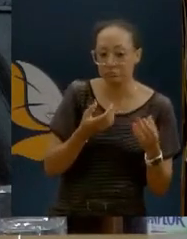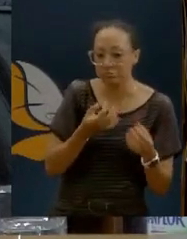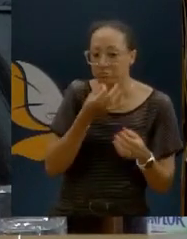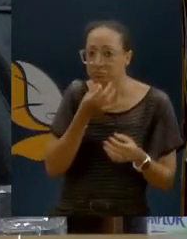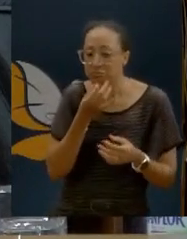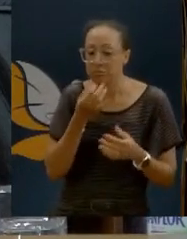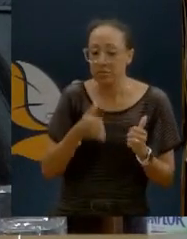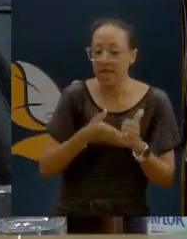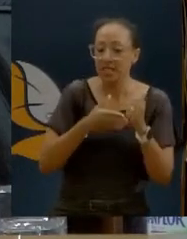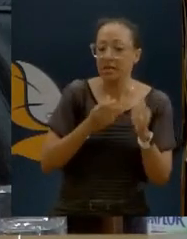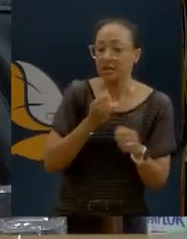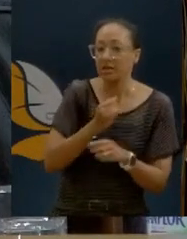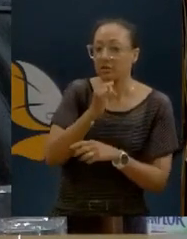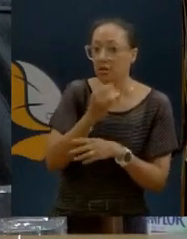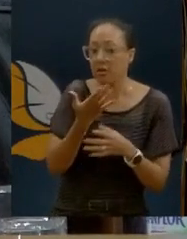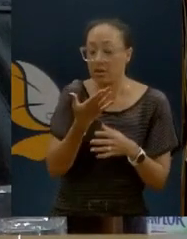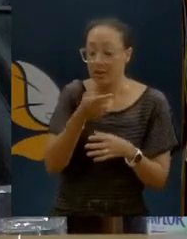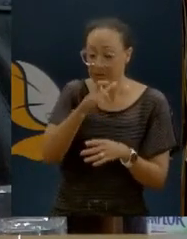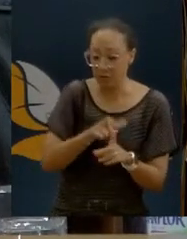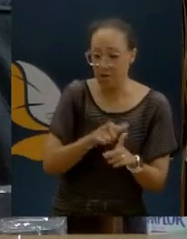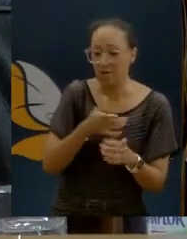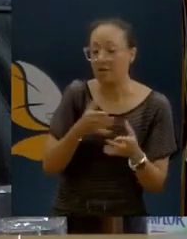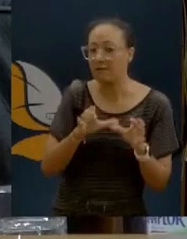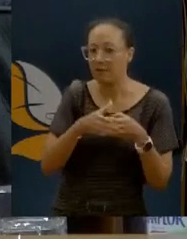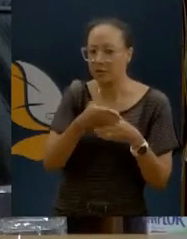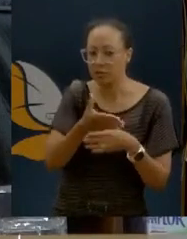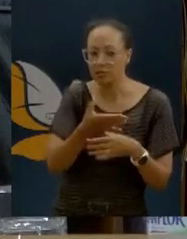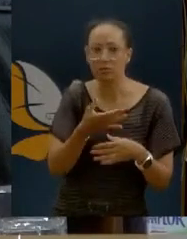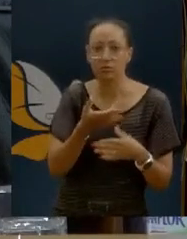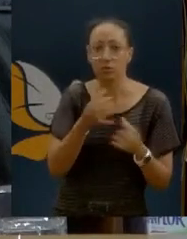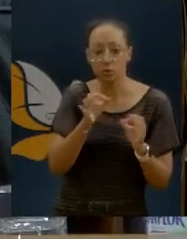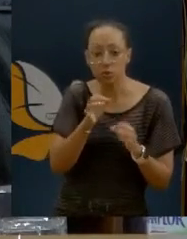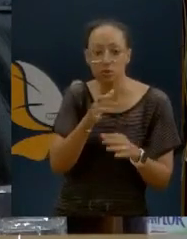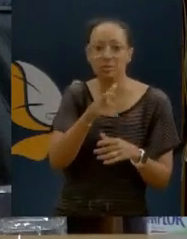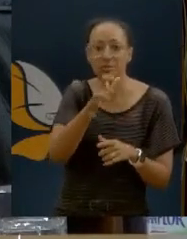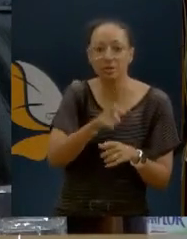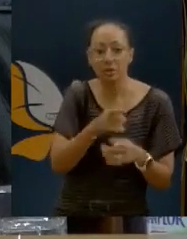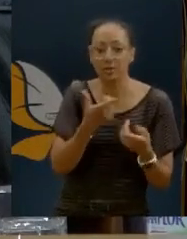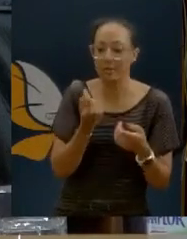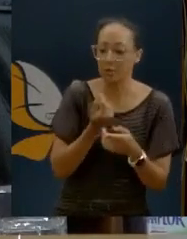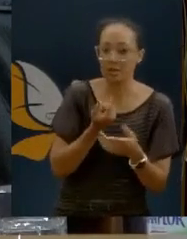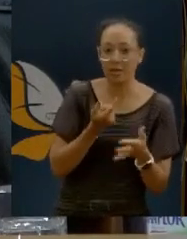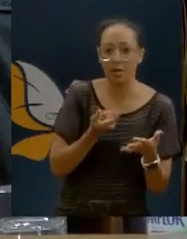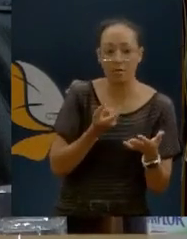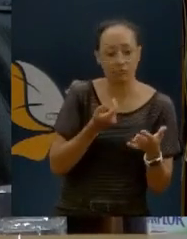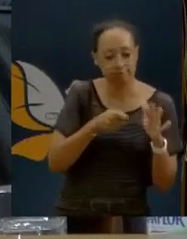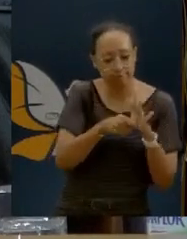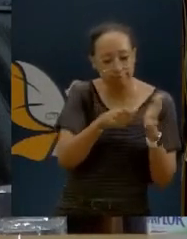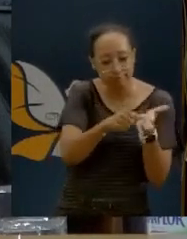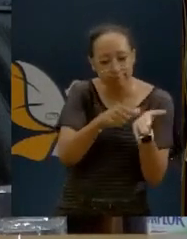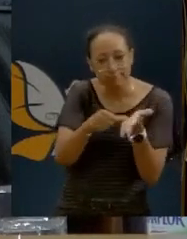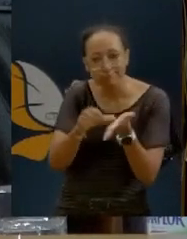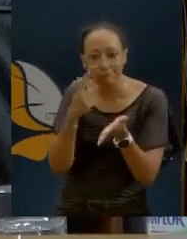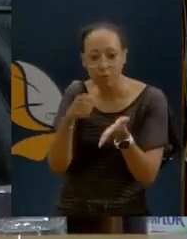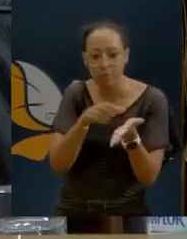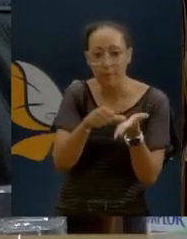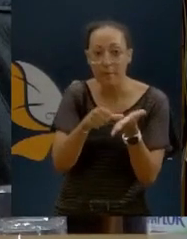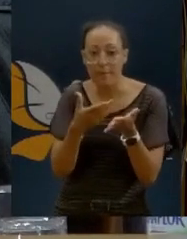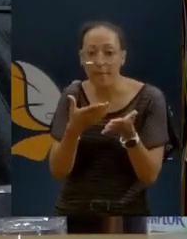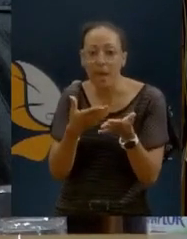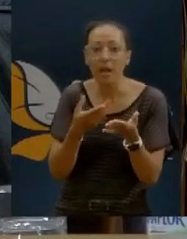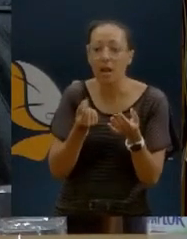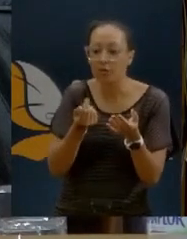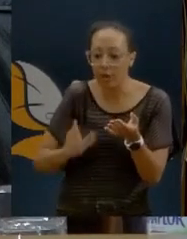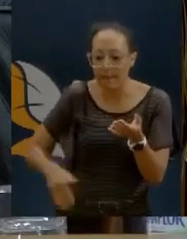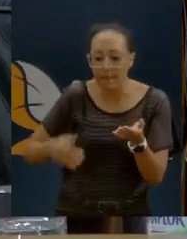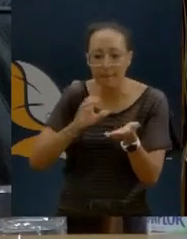été prises en charge, mais par le prestataire qui a avancé en fait les fonds pour la rémunération des stagiaires. On arrive